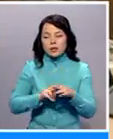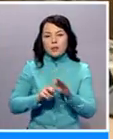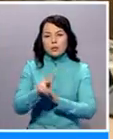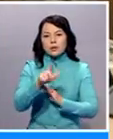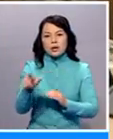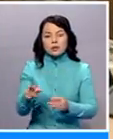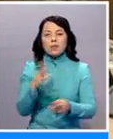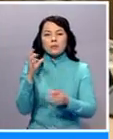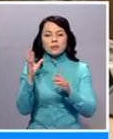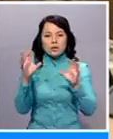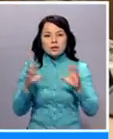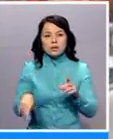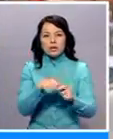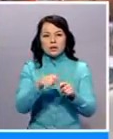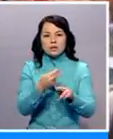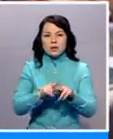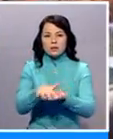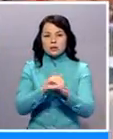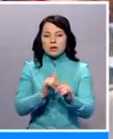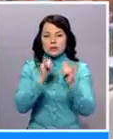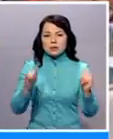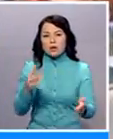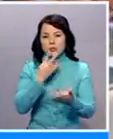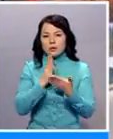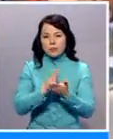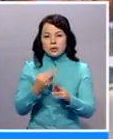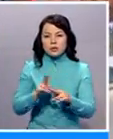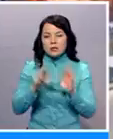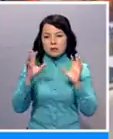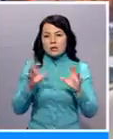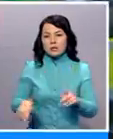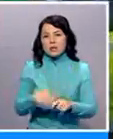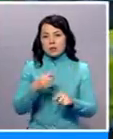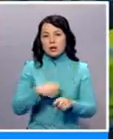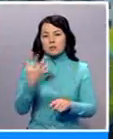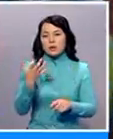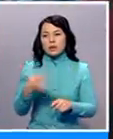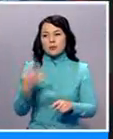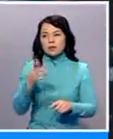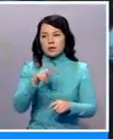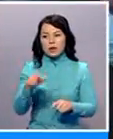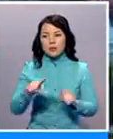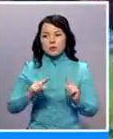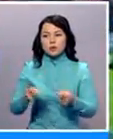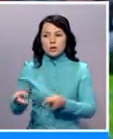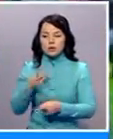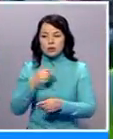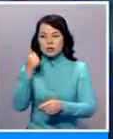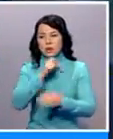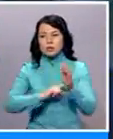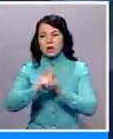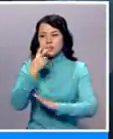заңсыз тасымалдайтындардың саны да күрт артып отыр. Бүгінге дейін заң бұзған 545 адам тұтқындалды. Жыл басынан бері